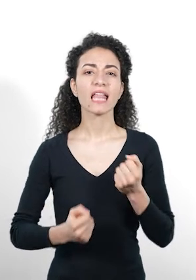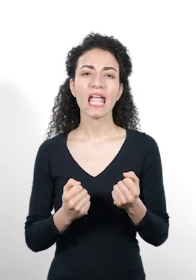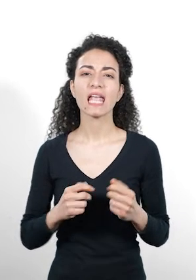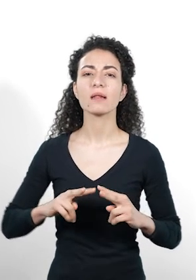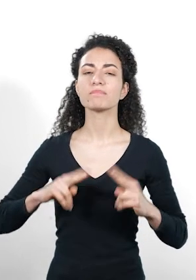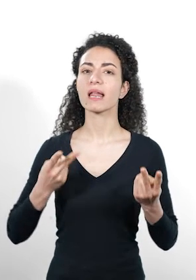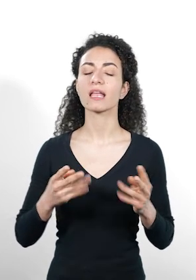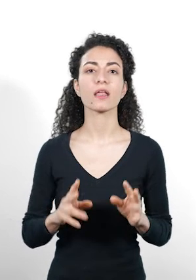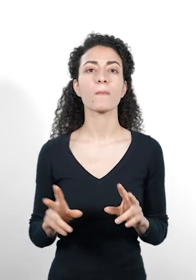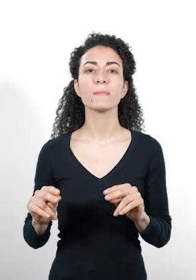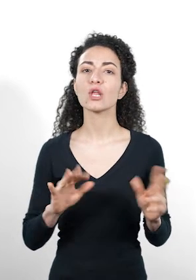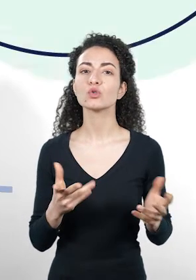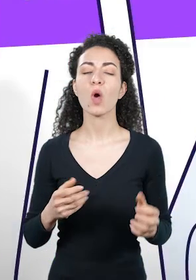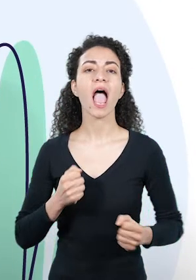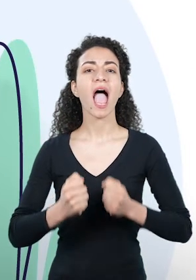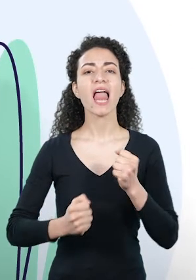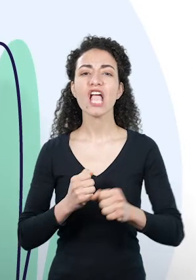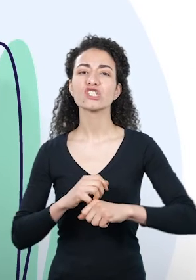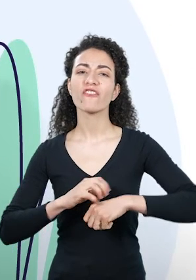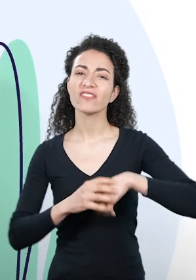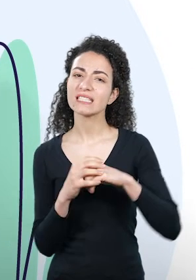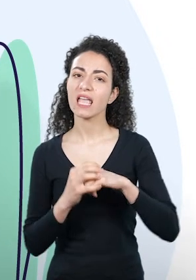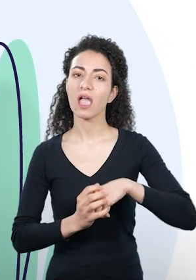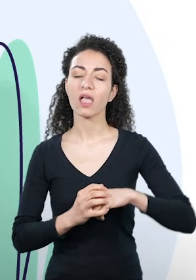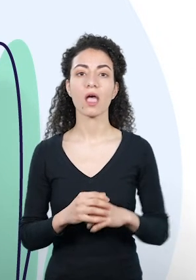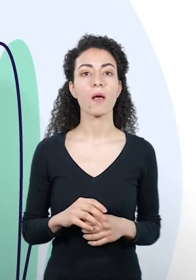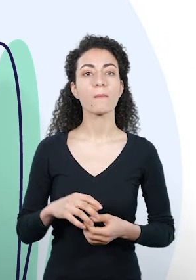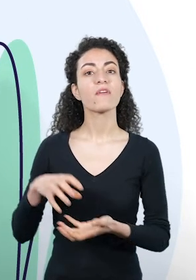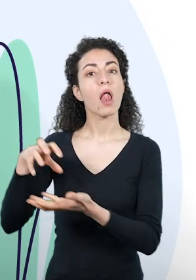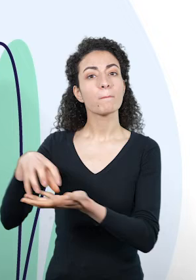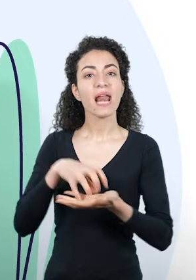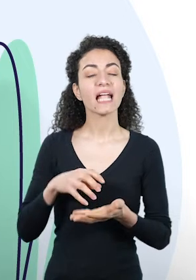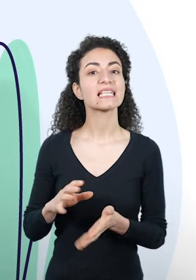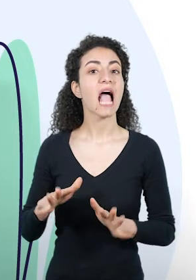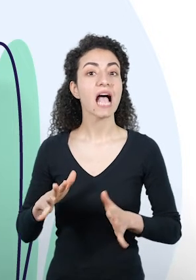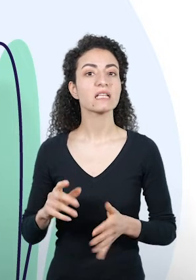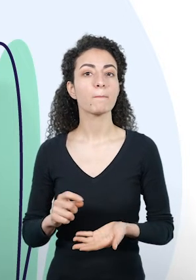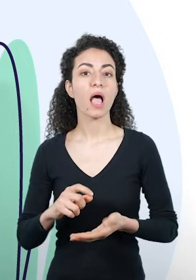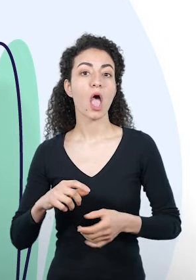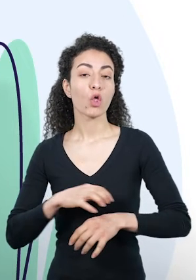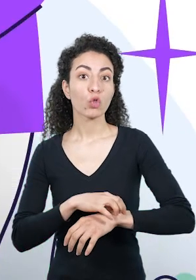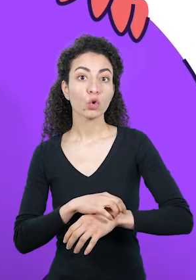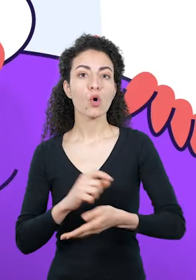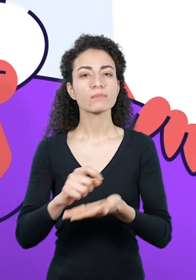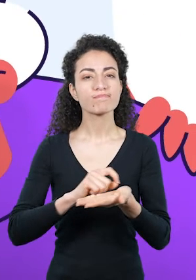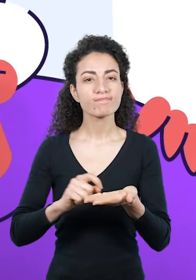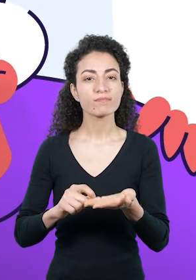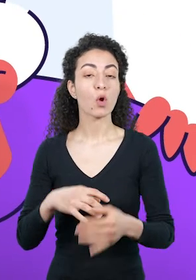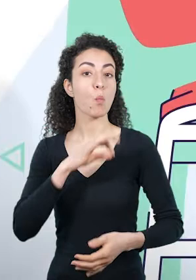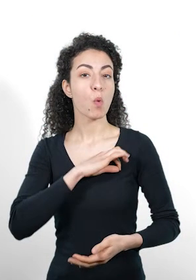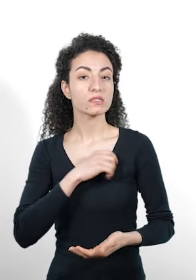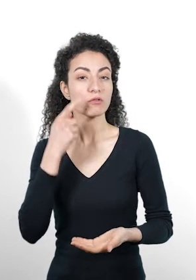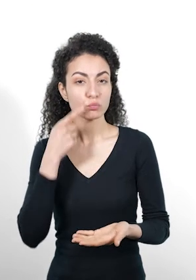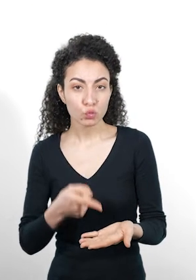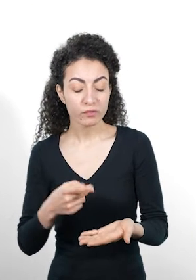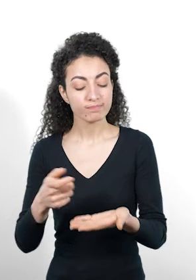التأهيل، جلسات إعادة التأهيل، علاج فيزيائي عبر إحالة للمراكز المتخصصة حسب طلب الطبيب المعالج وبعد دراسة